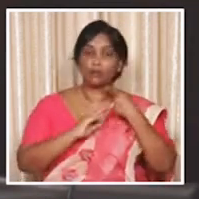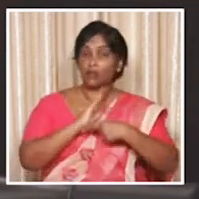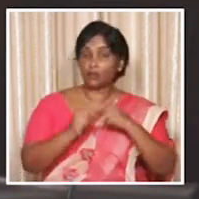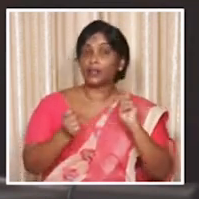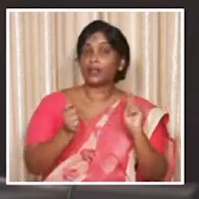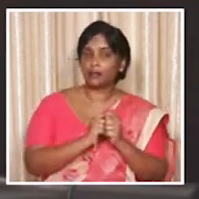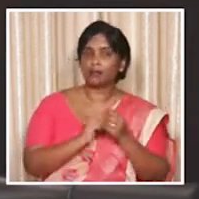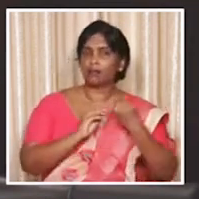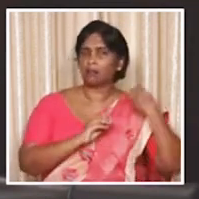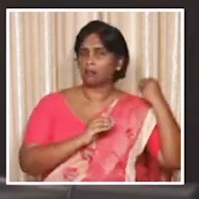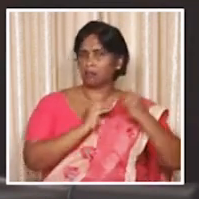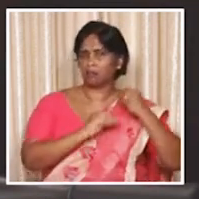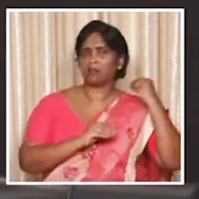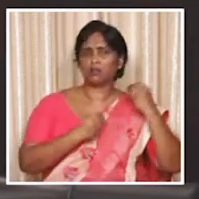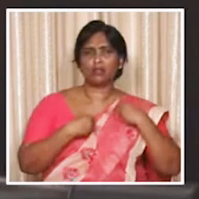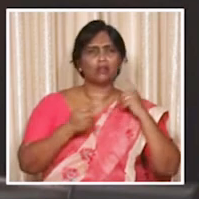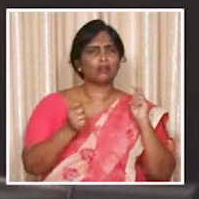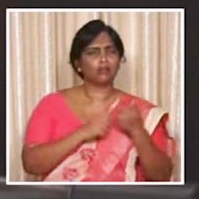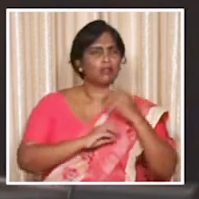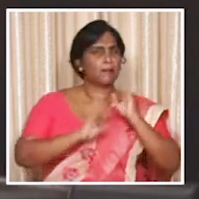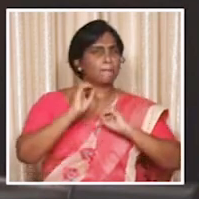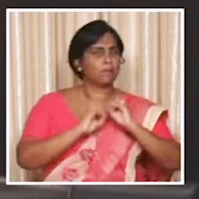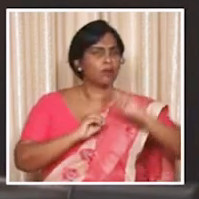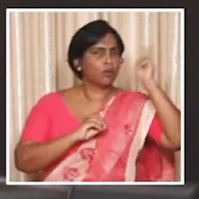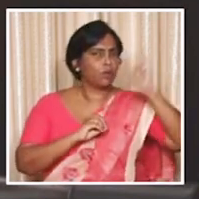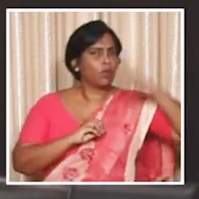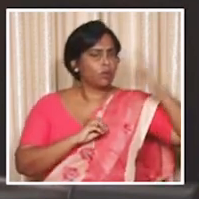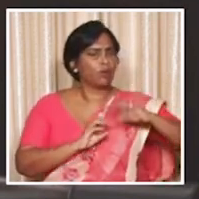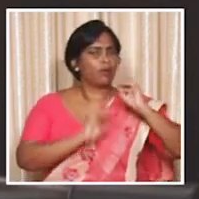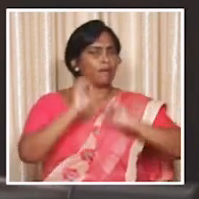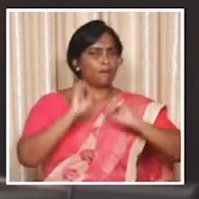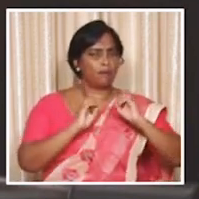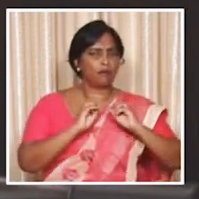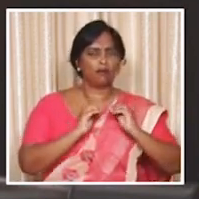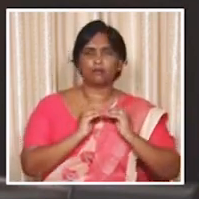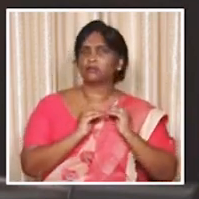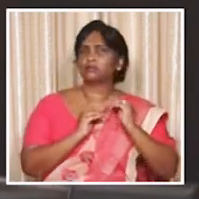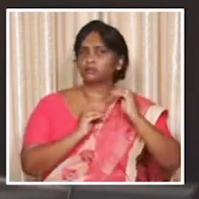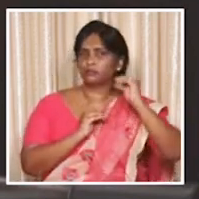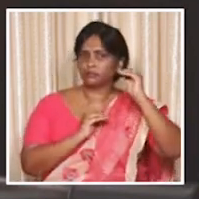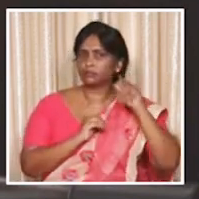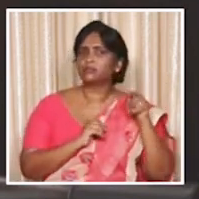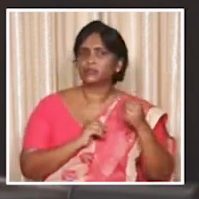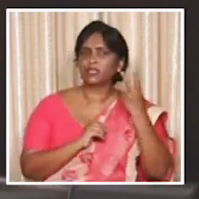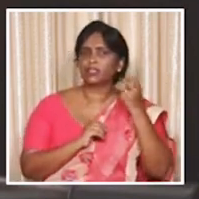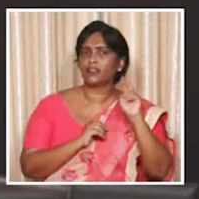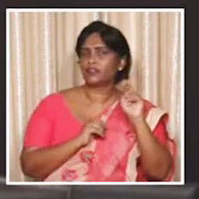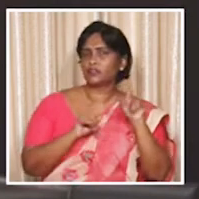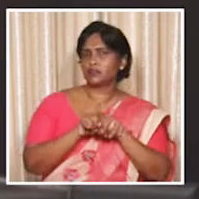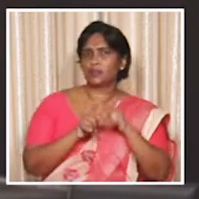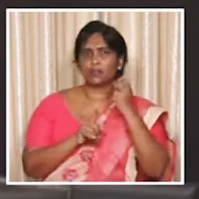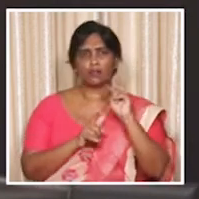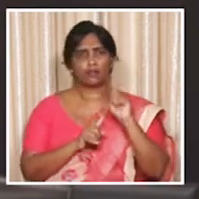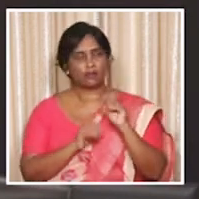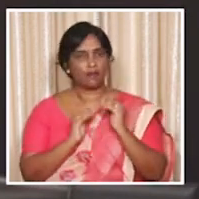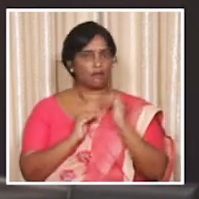ක්‍රිකට් මෑත කාලීනව අපේ ක්‍රිකට් ප්‍රතිශතය ජයග්‍රහණය කිරීමේ ප්‍රතිශතය වර්ධනය වෙලා තියෙනවා. 2020ට සාපේක්ෂව